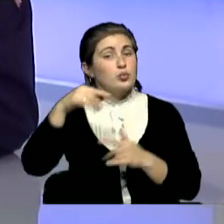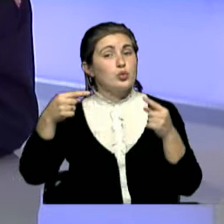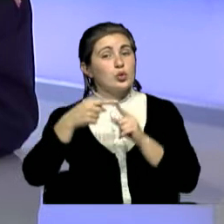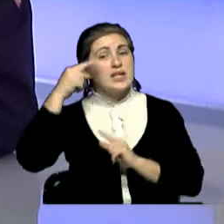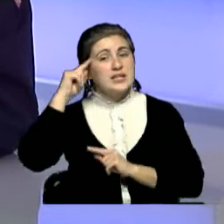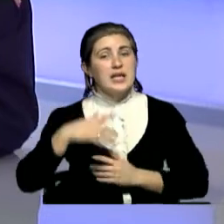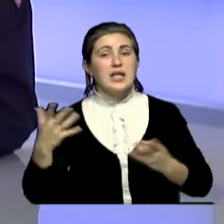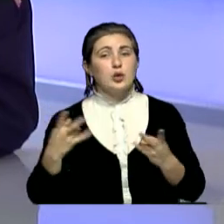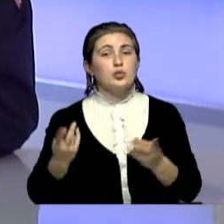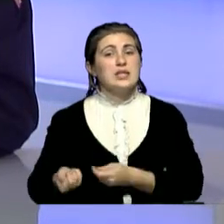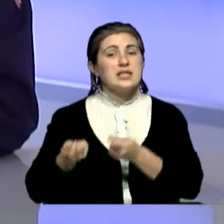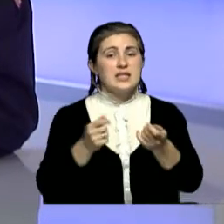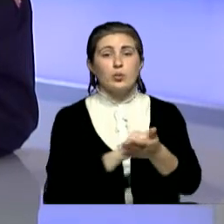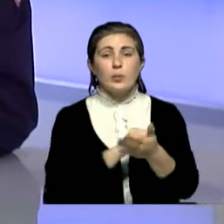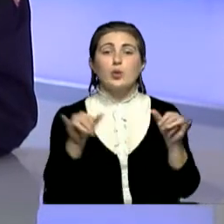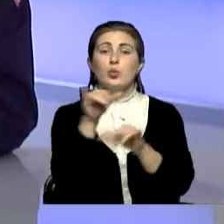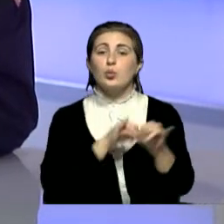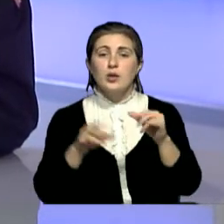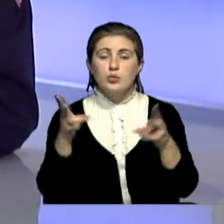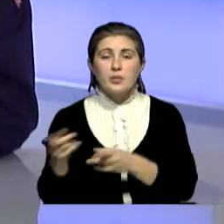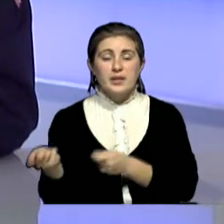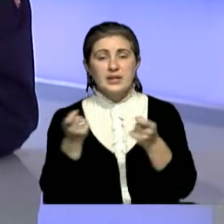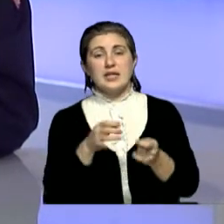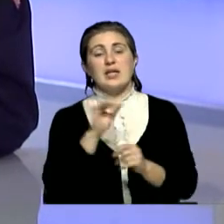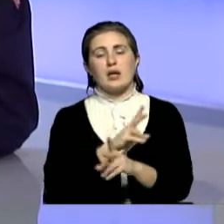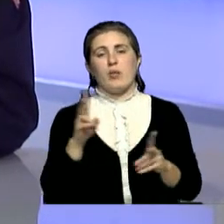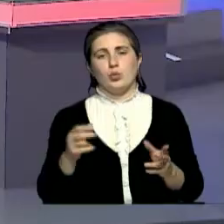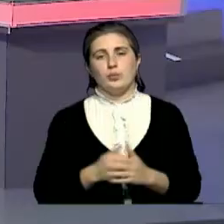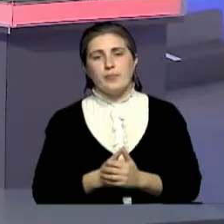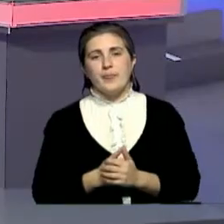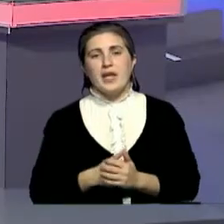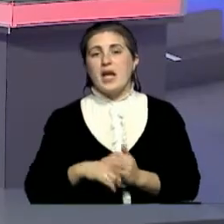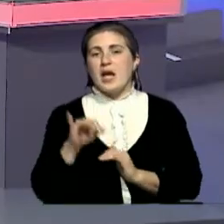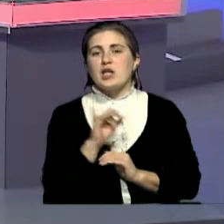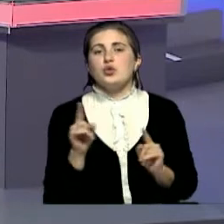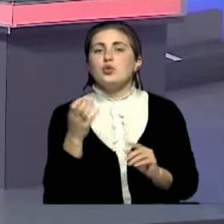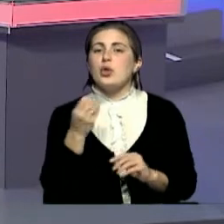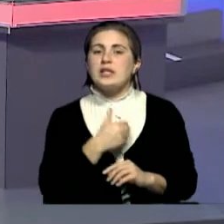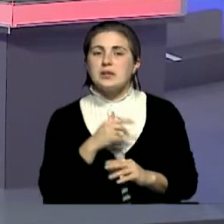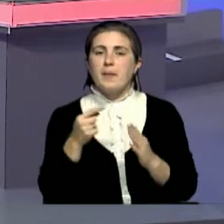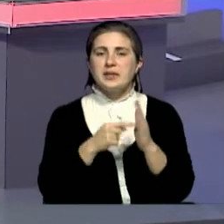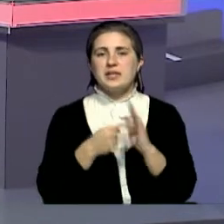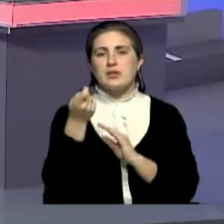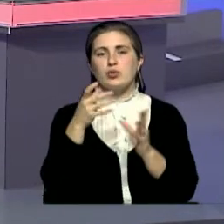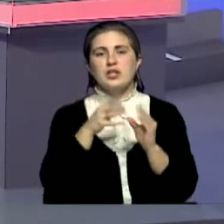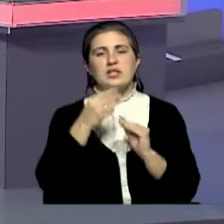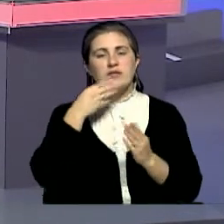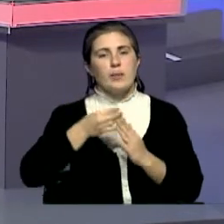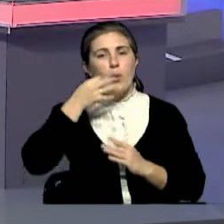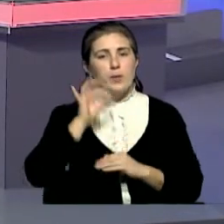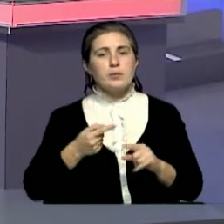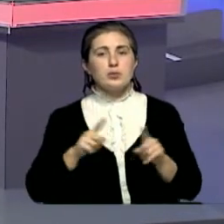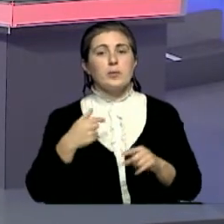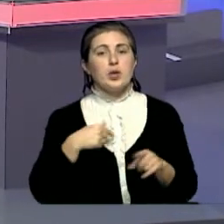нужно нести документы, куда их нужно принести и кому. Ну вот и что еще хотелось бы поделиться немножко своим опытом, да, потому что мне